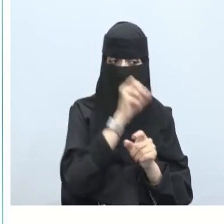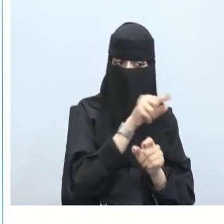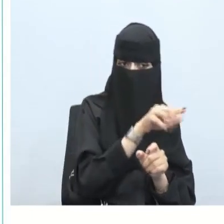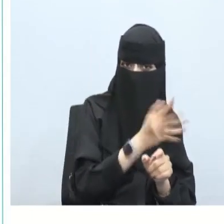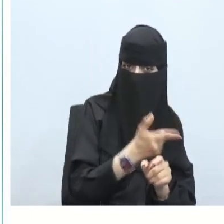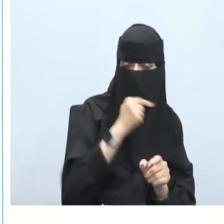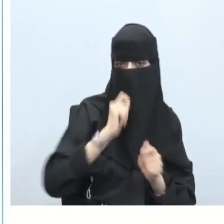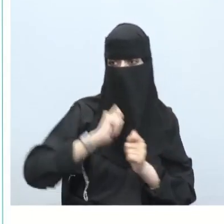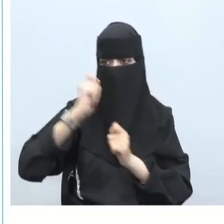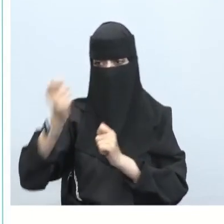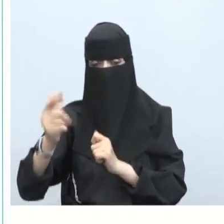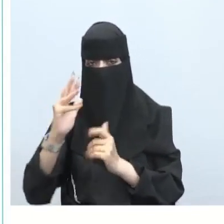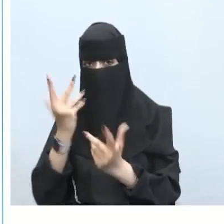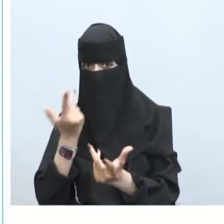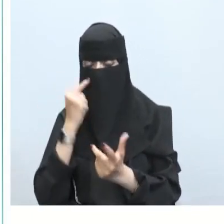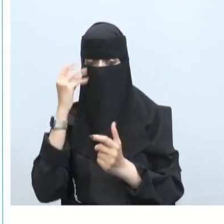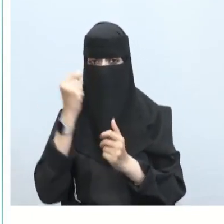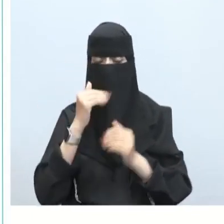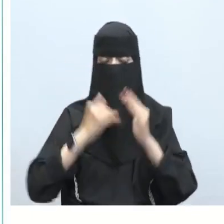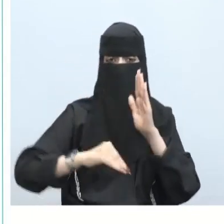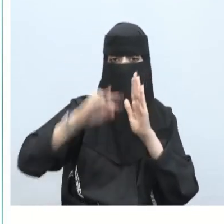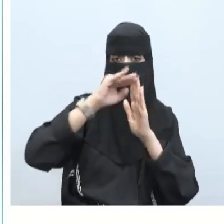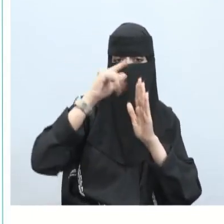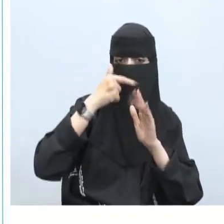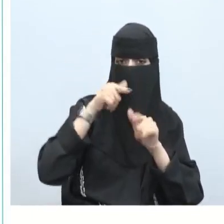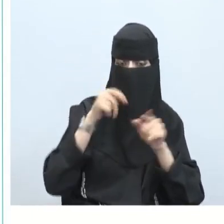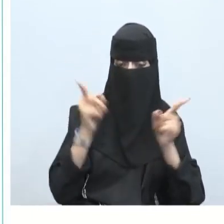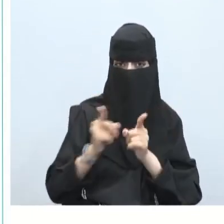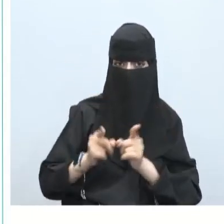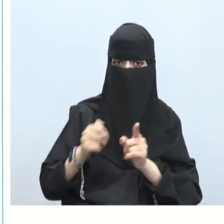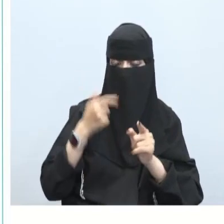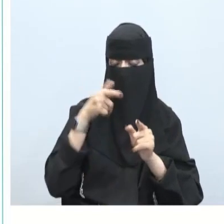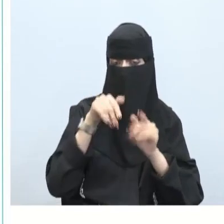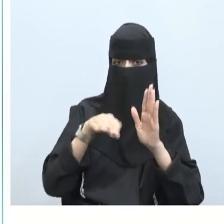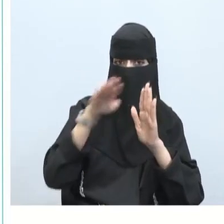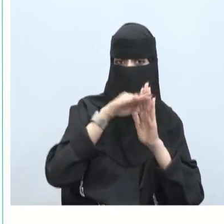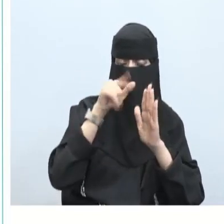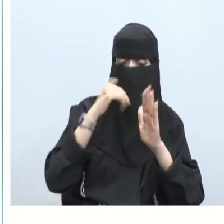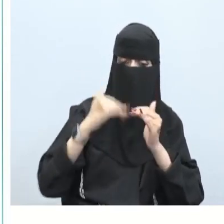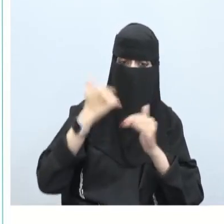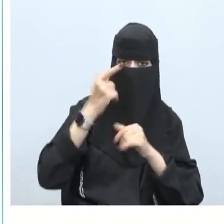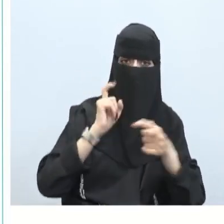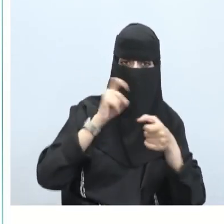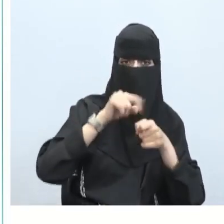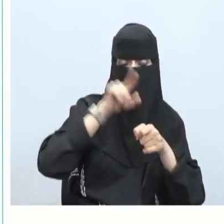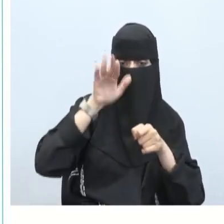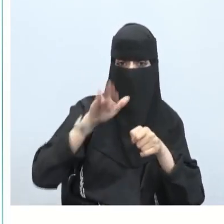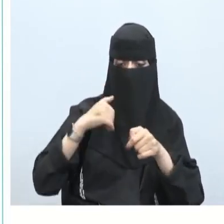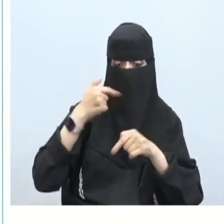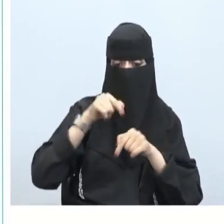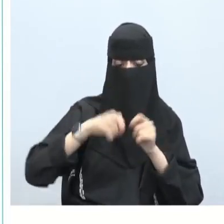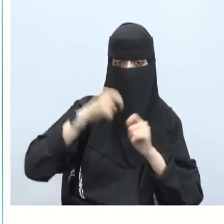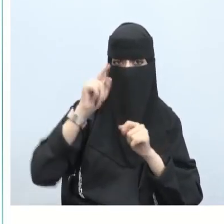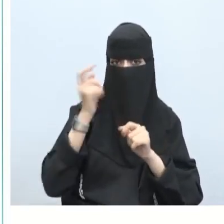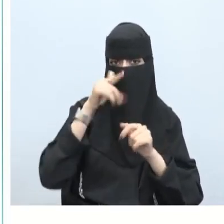حجم الذي نحتاجه الى المستوى ايضا او ان يحدد مستوى عند وصول اليه سيكون الطلب